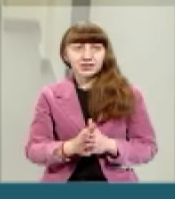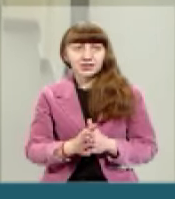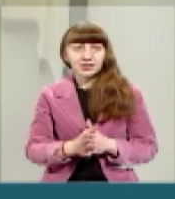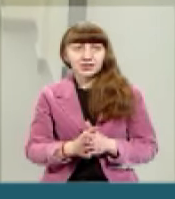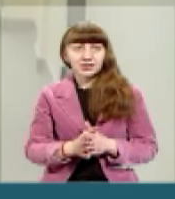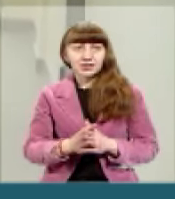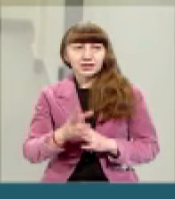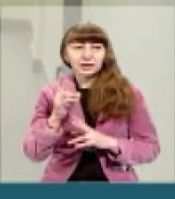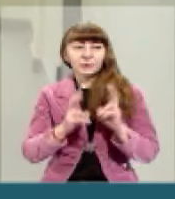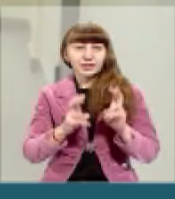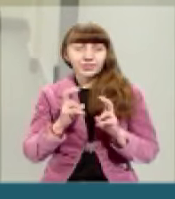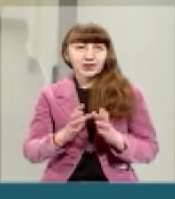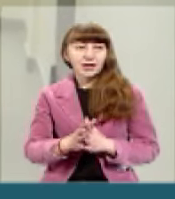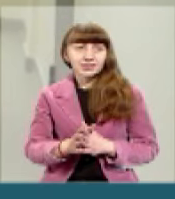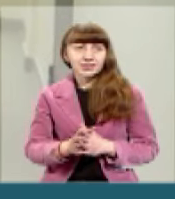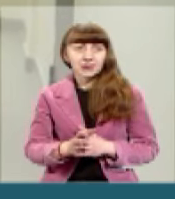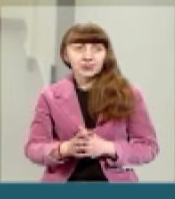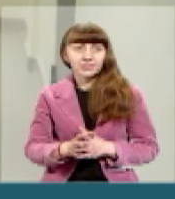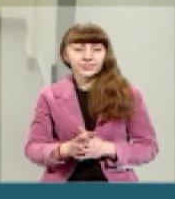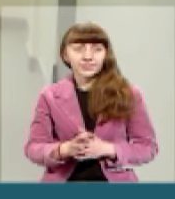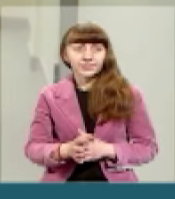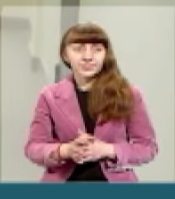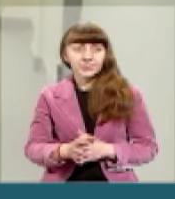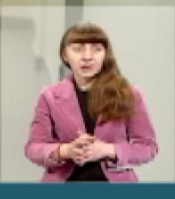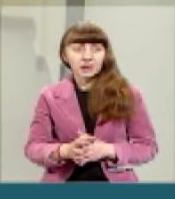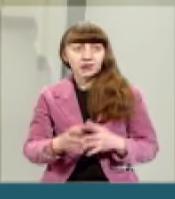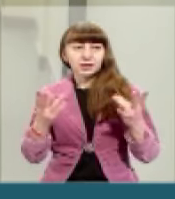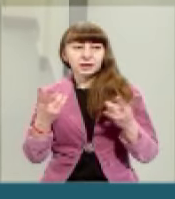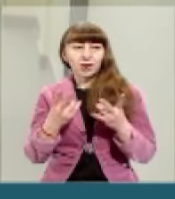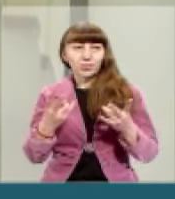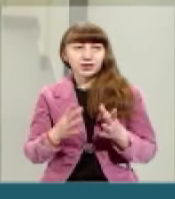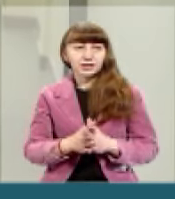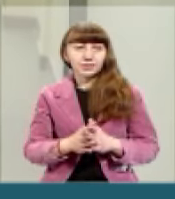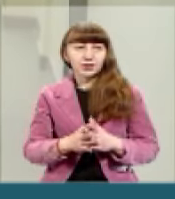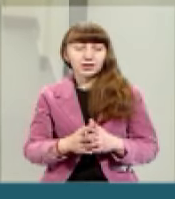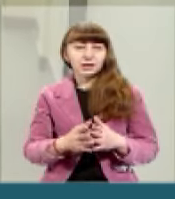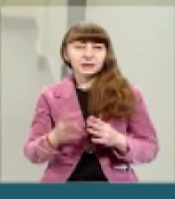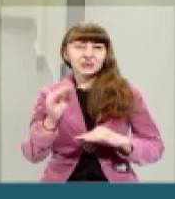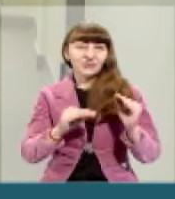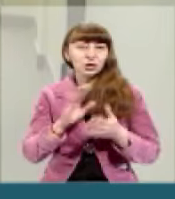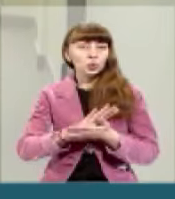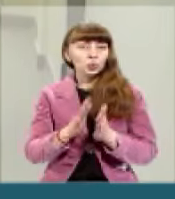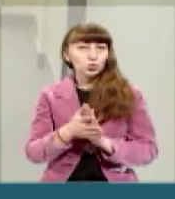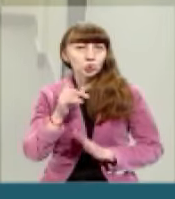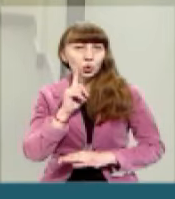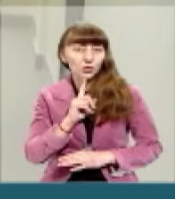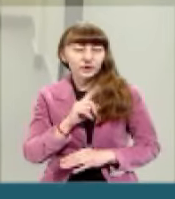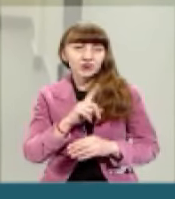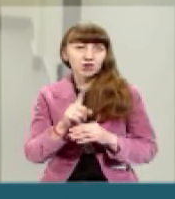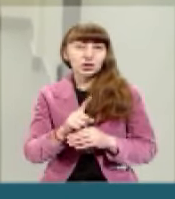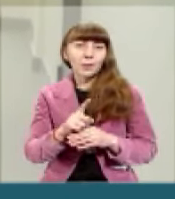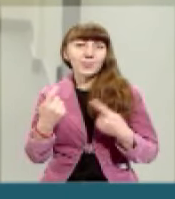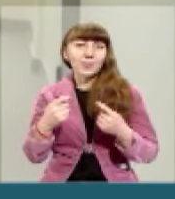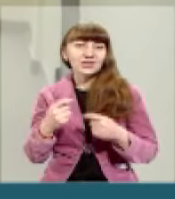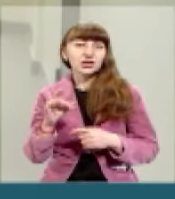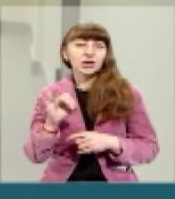заводчанина, для того, чтобы поднять статус промышленного сотрудника, необходимо давать условия. Должна быть промышленная ипотека для